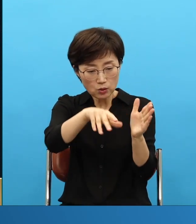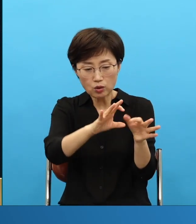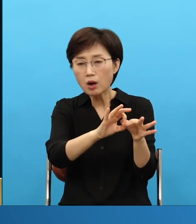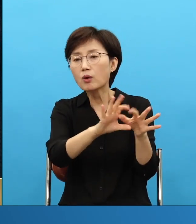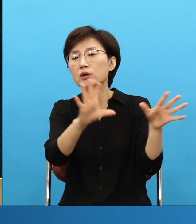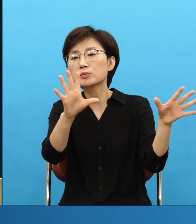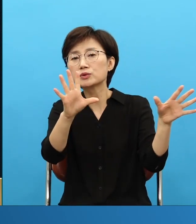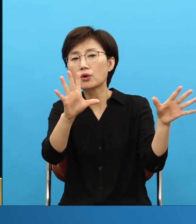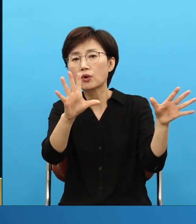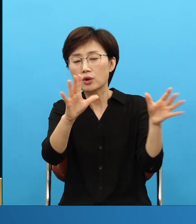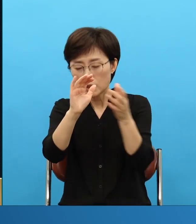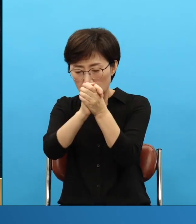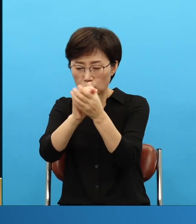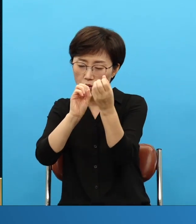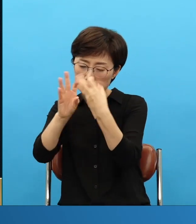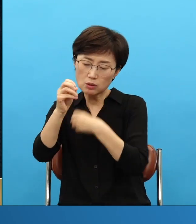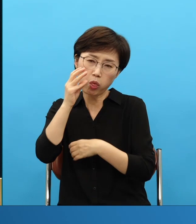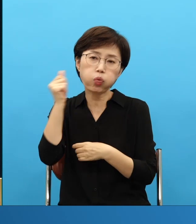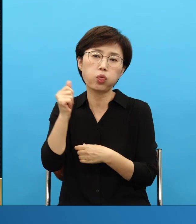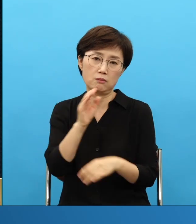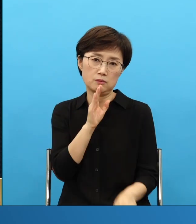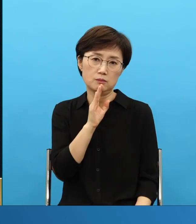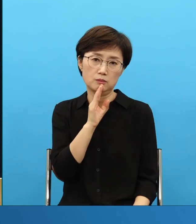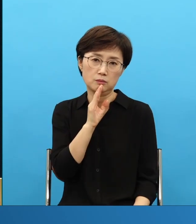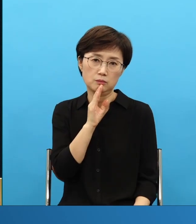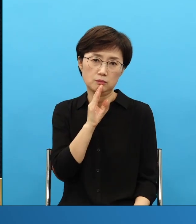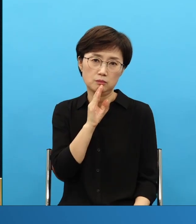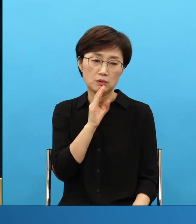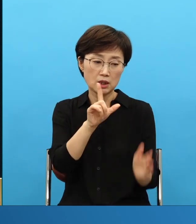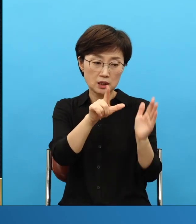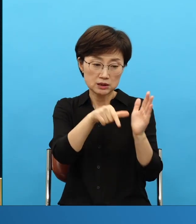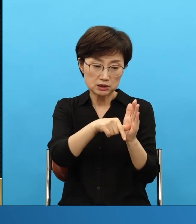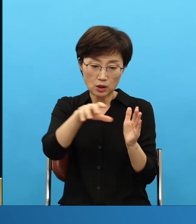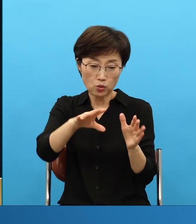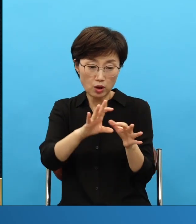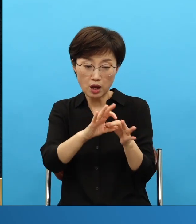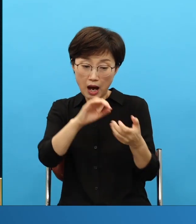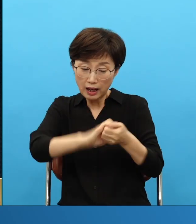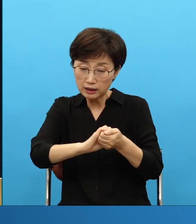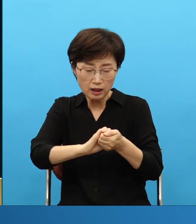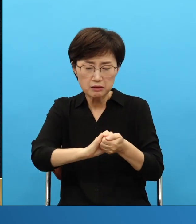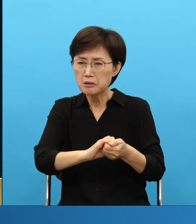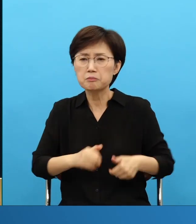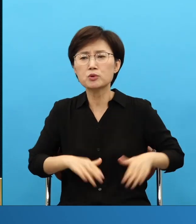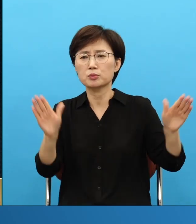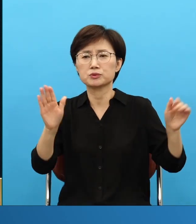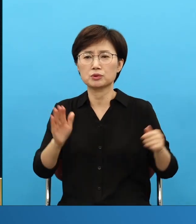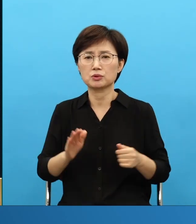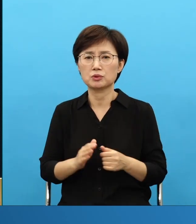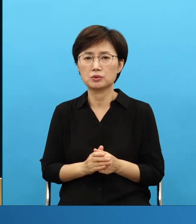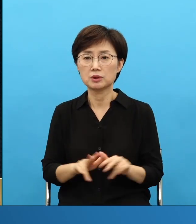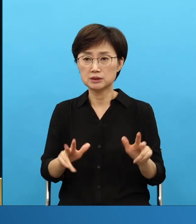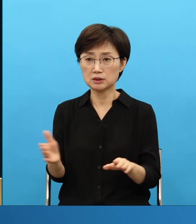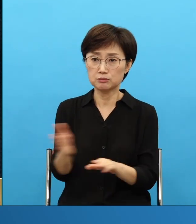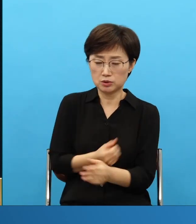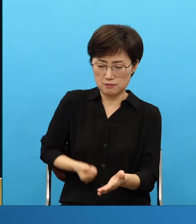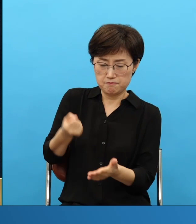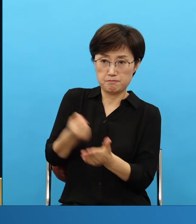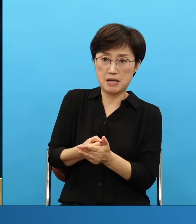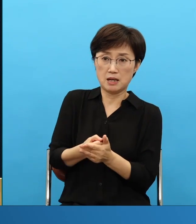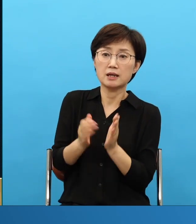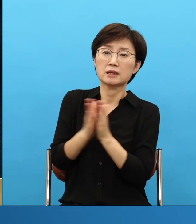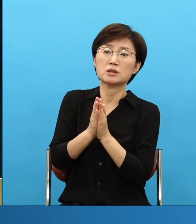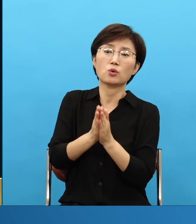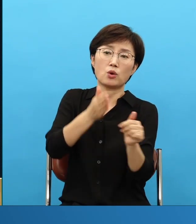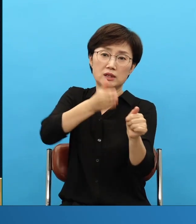없어요. Do you know prayer, remnants? Do you know prayer is? The only power by which we can transcend time and space is prayer. 그래서 지금부터 시작해야 됩니다. 여러분